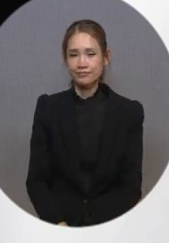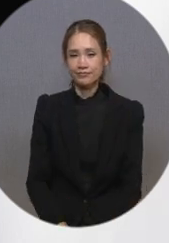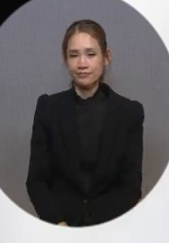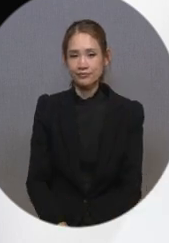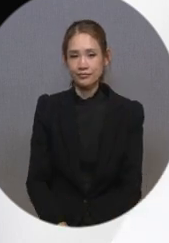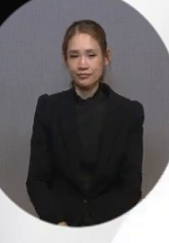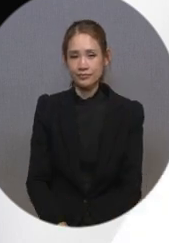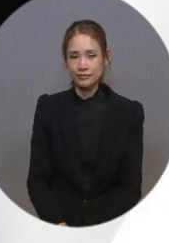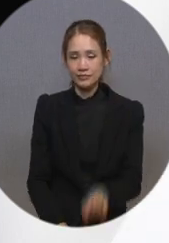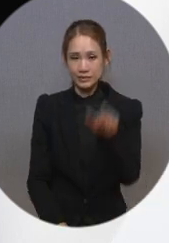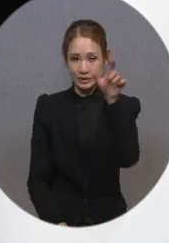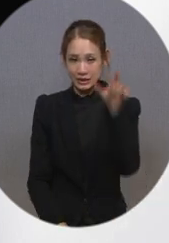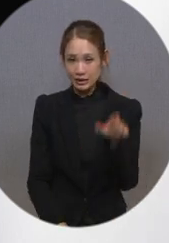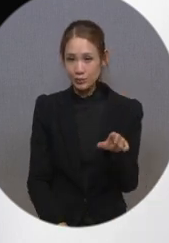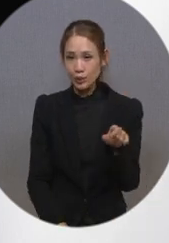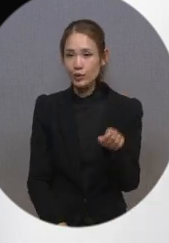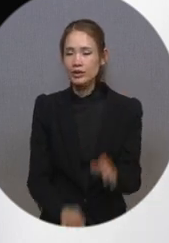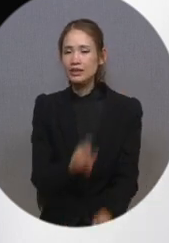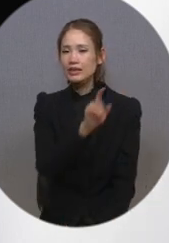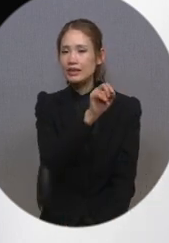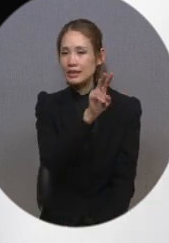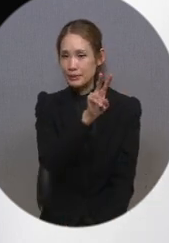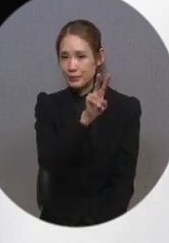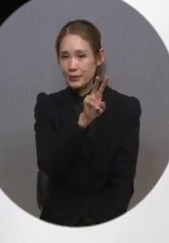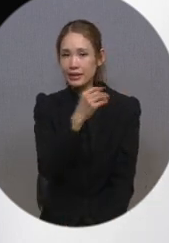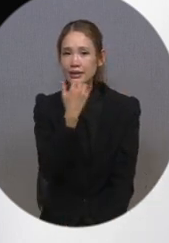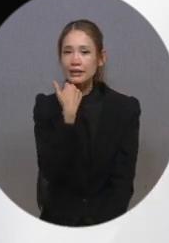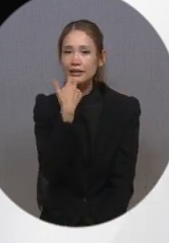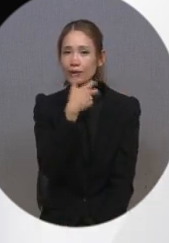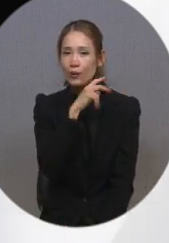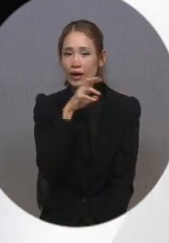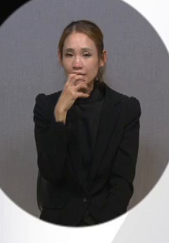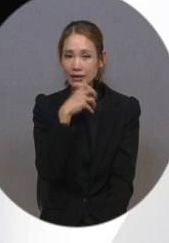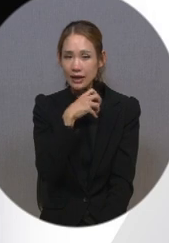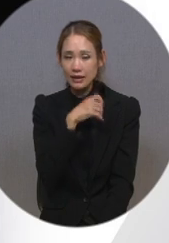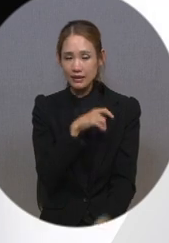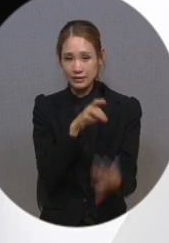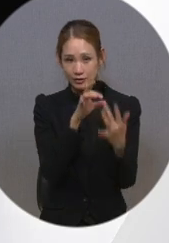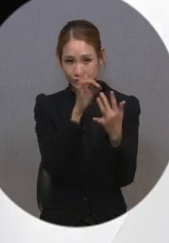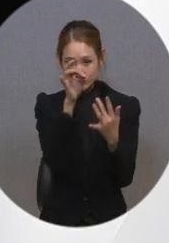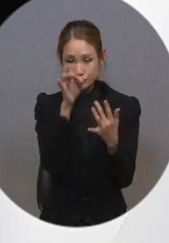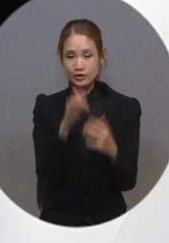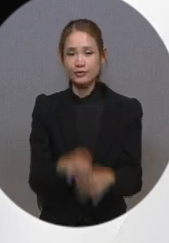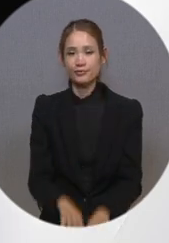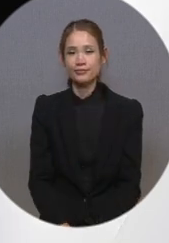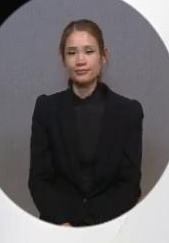기가지니 리모컨에서 TV라고 써진 회색 버튼 오른쪽에 위치한 설정 버튼을 눌러